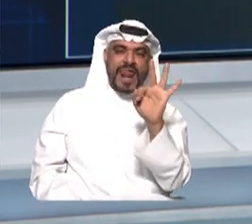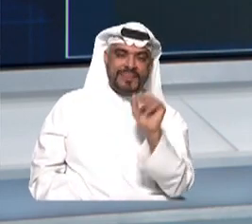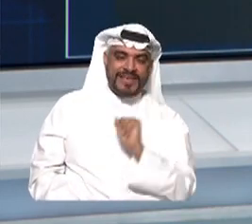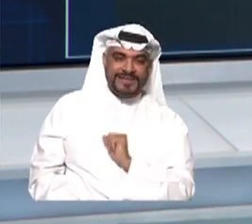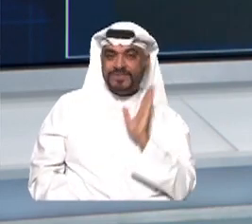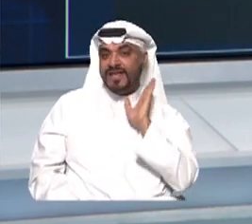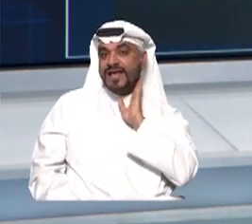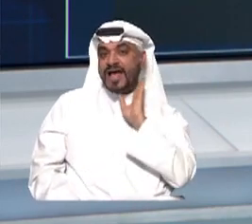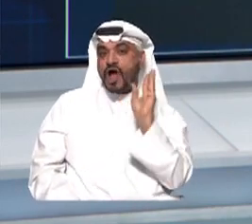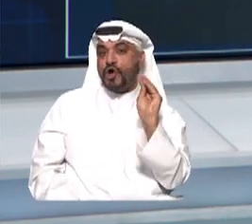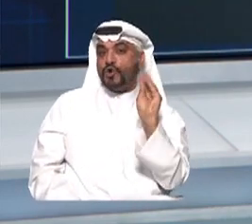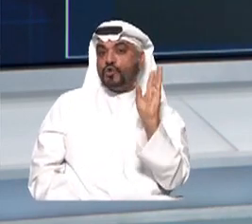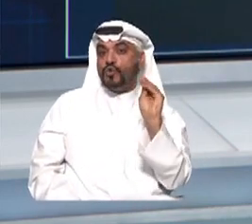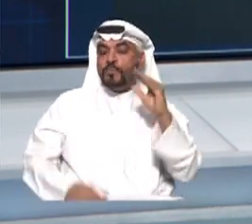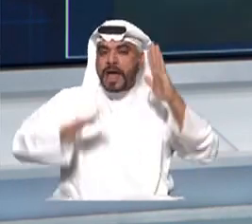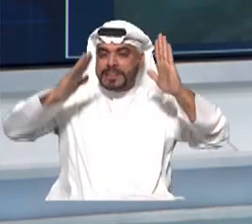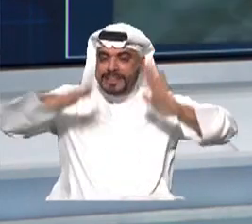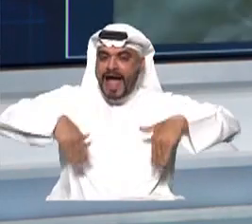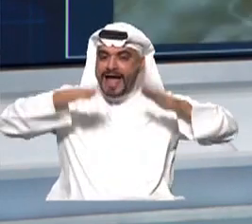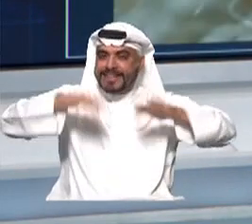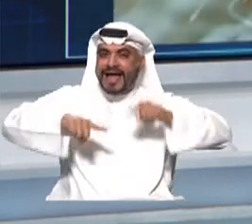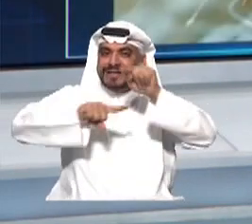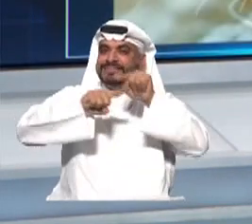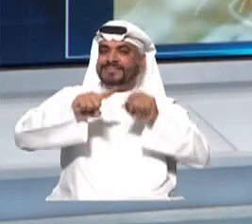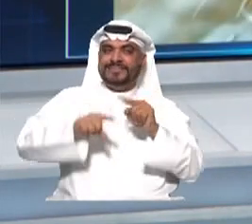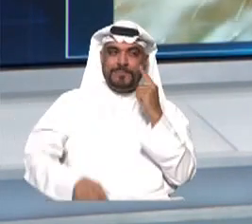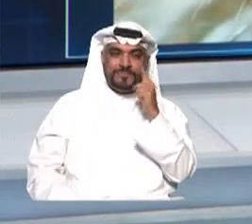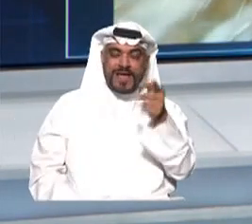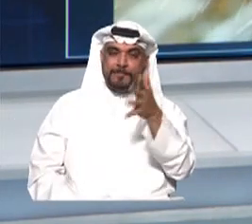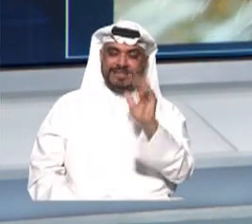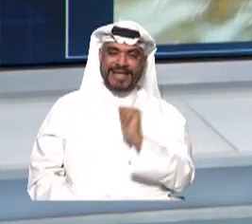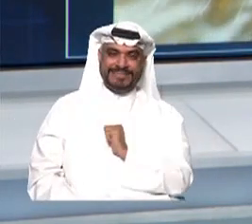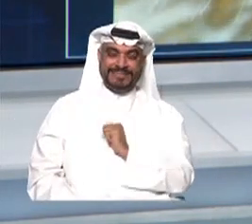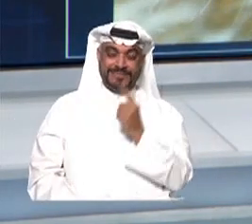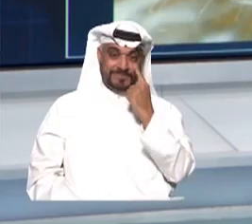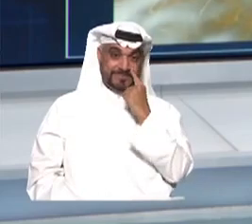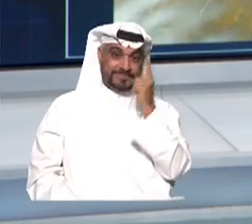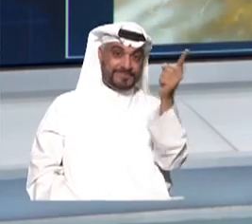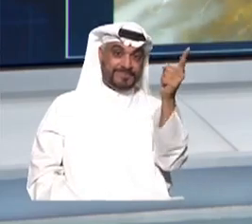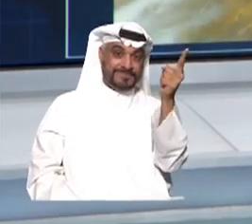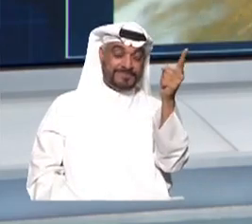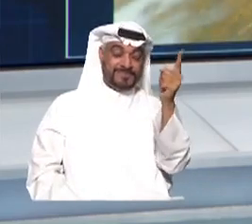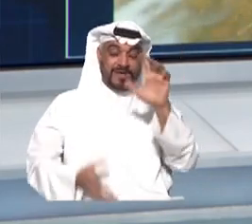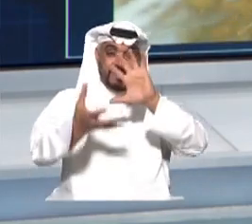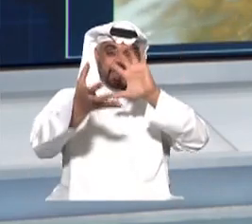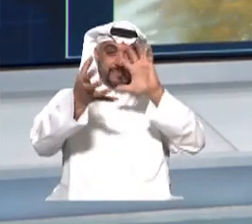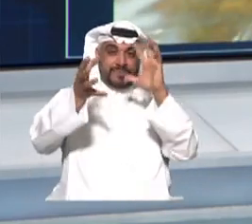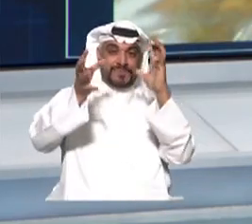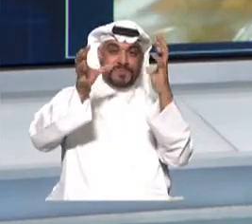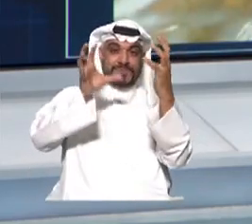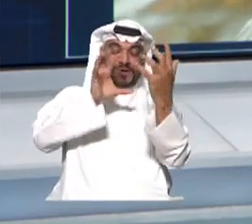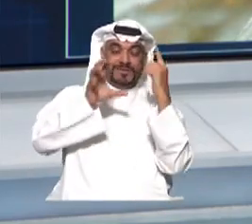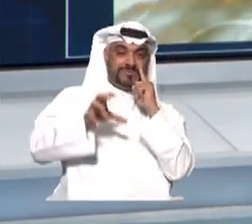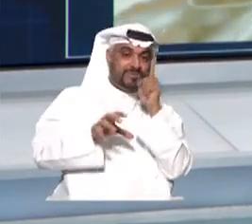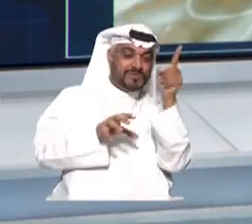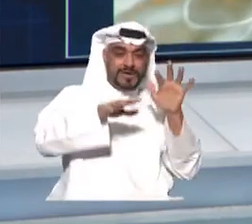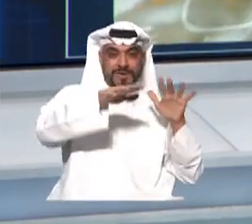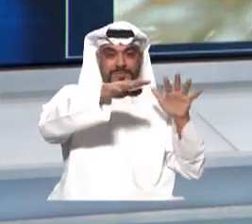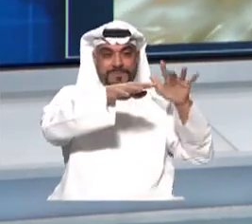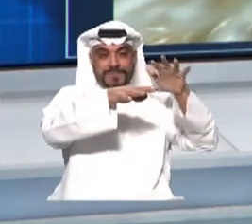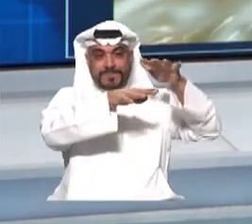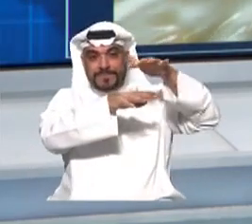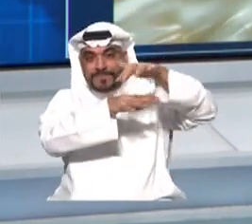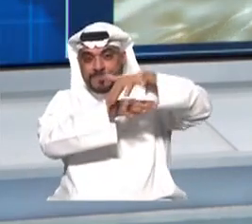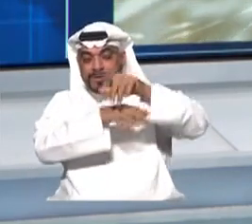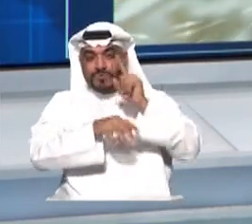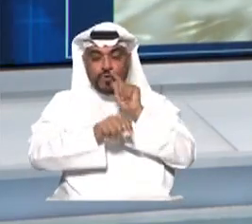15%، أما الرؤية الأفقية جيدة تزيد عن 12 كيلو. صور الأقمار الصناعية توضح تأثر دولة الكويت بامتداد منخفض جوي